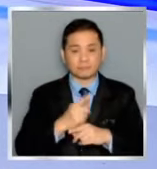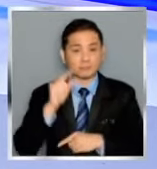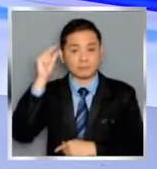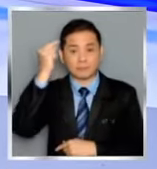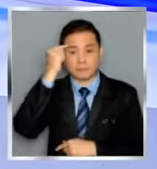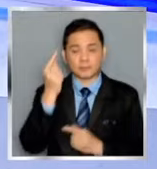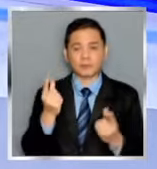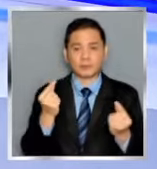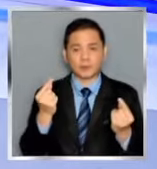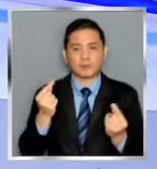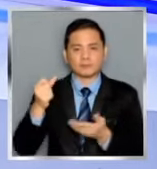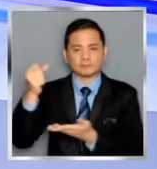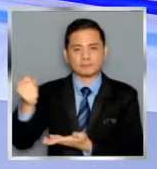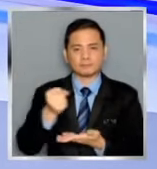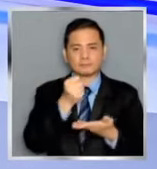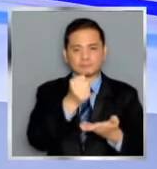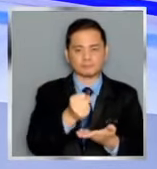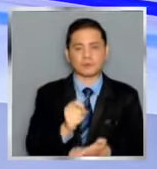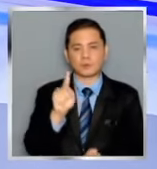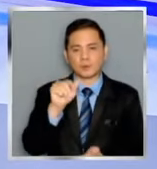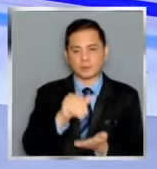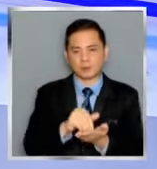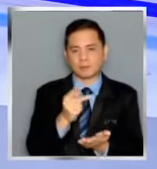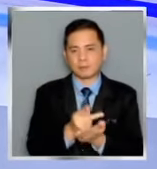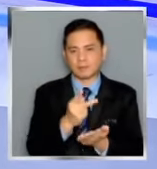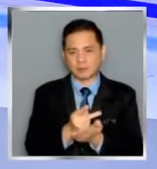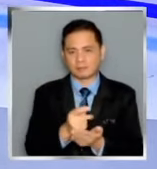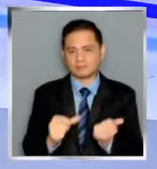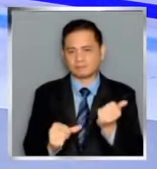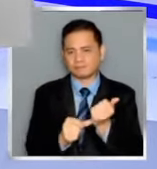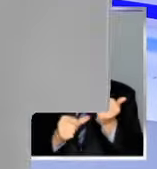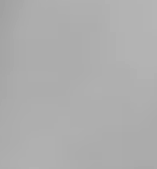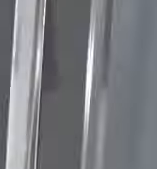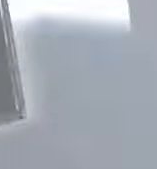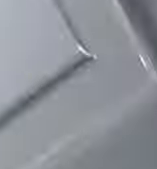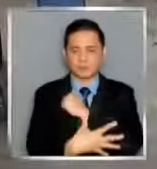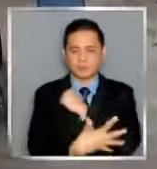lagpas 9 milyong beneficiary. Nakatutok si Bernadette Reyes.